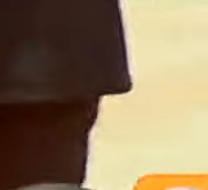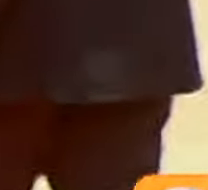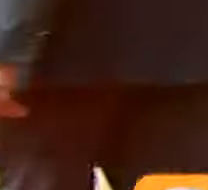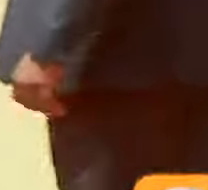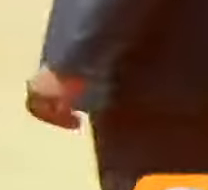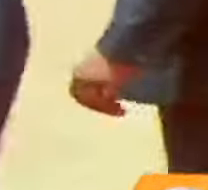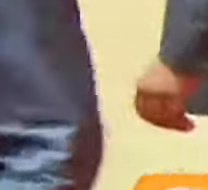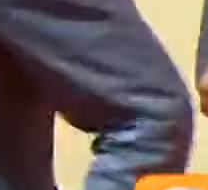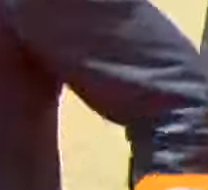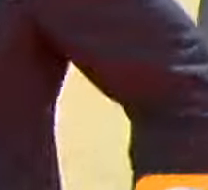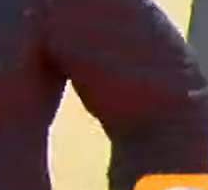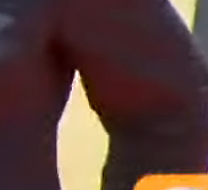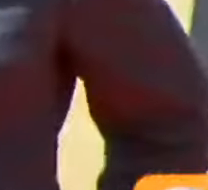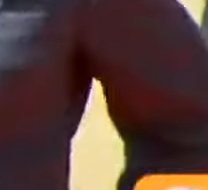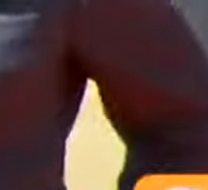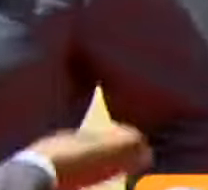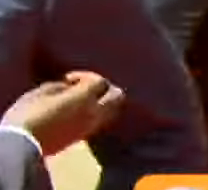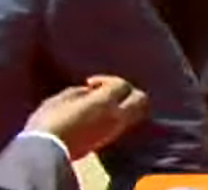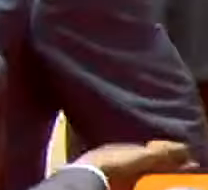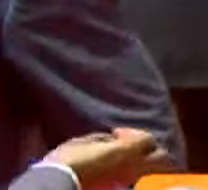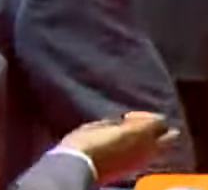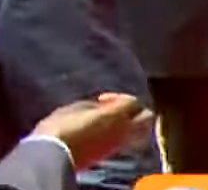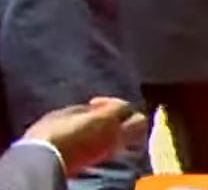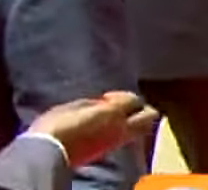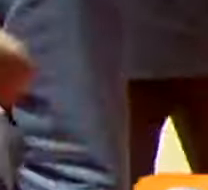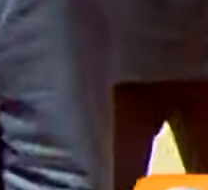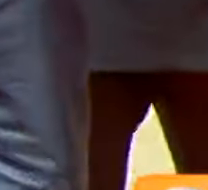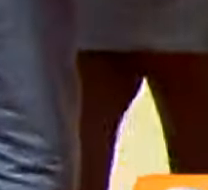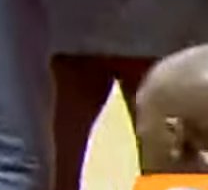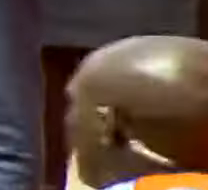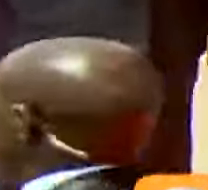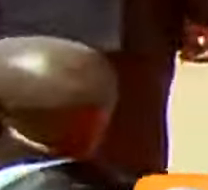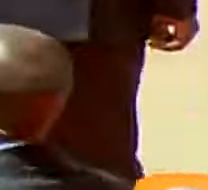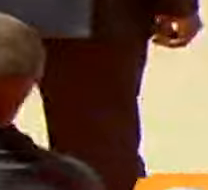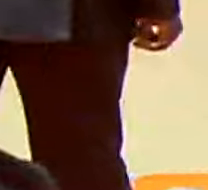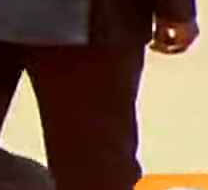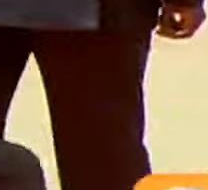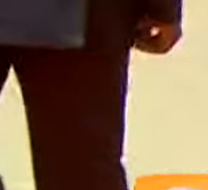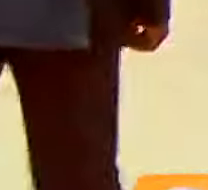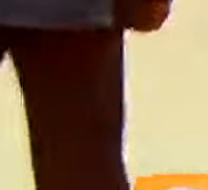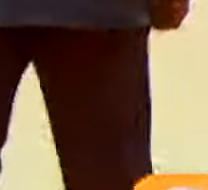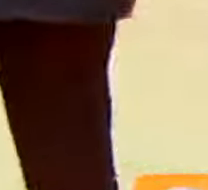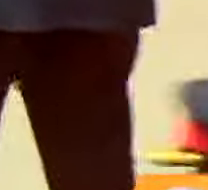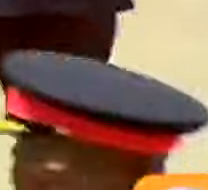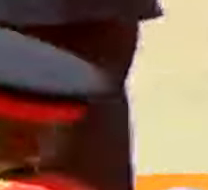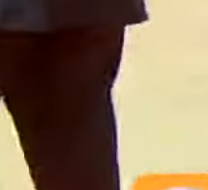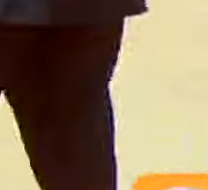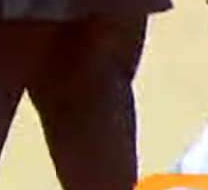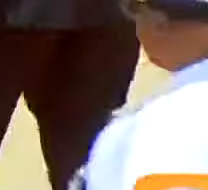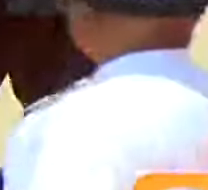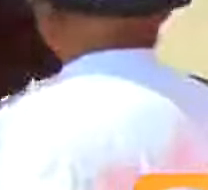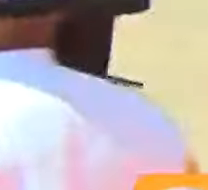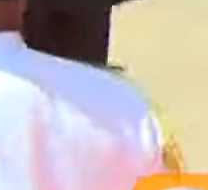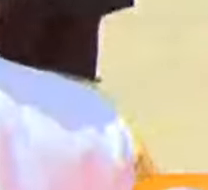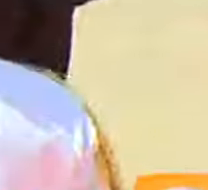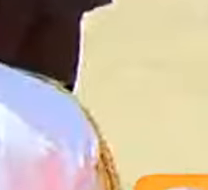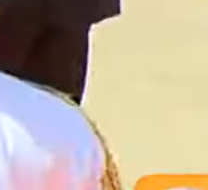Mheshimiwa Rais Daktari William Samoei Ruto pamoja na mama taifa.